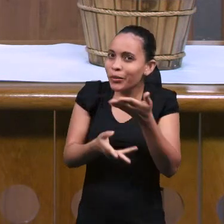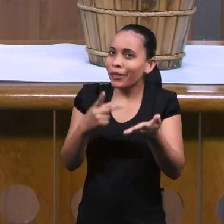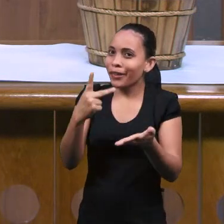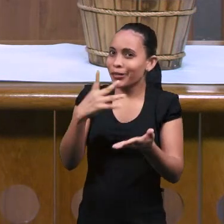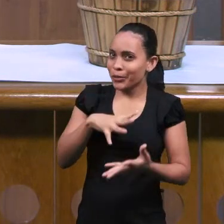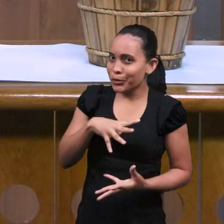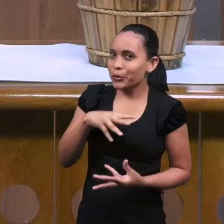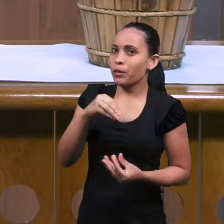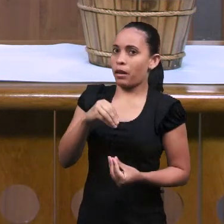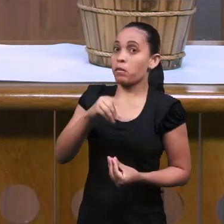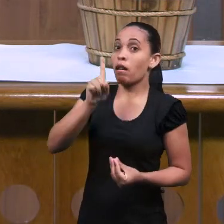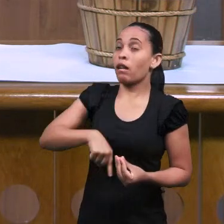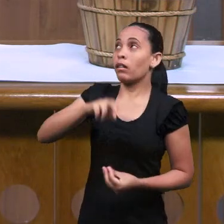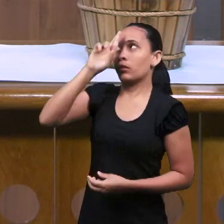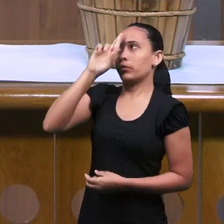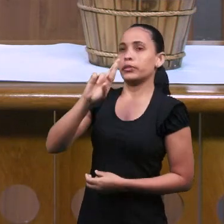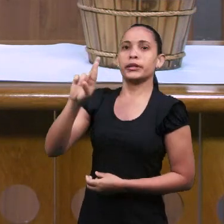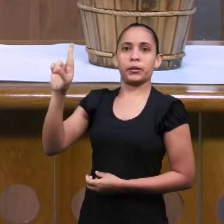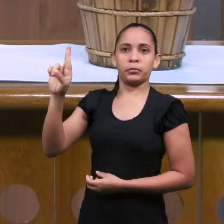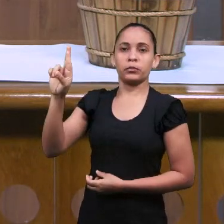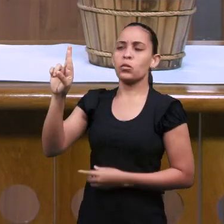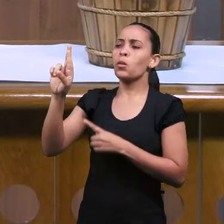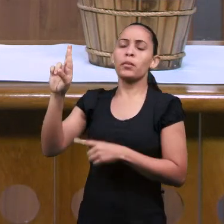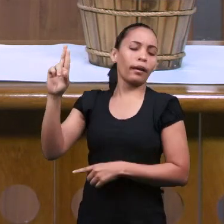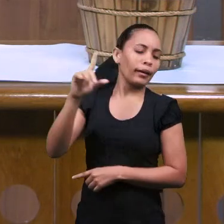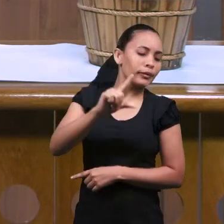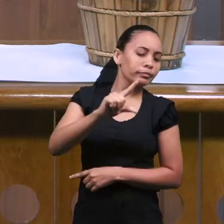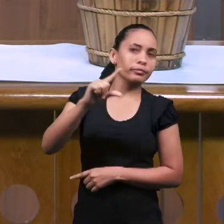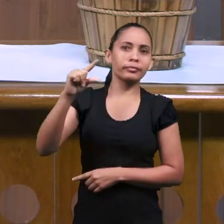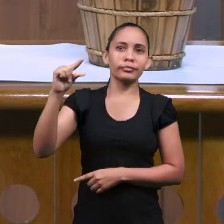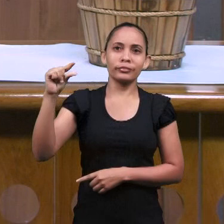avons ici, comment il nous a élus?